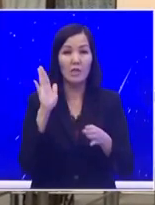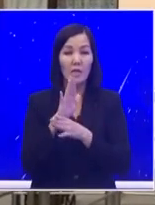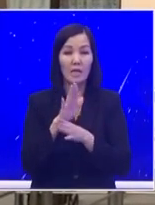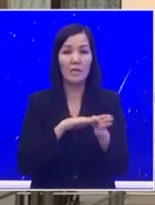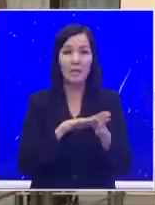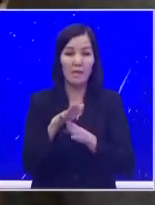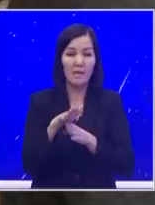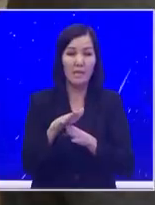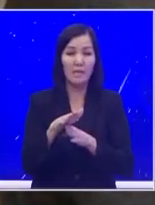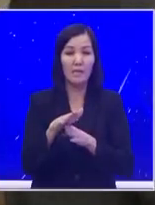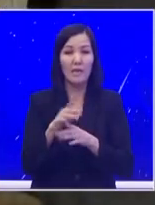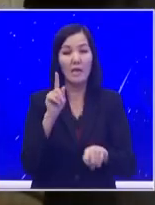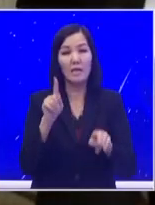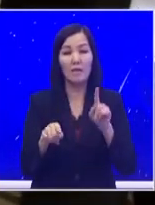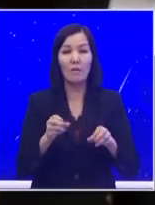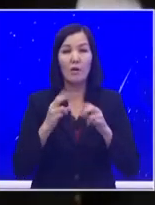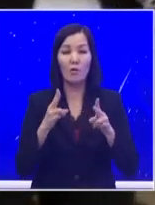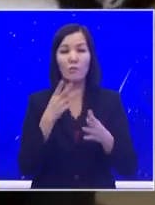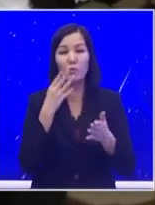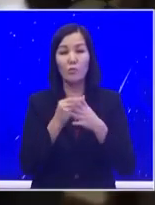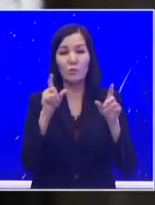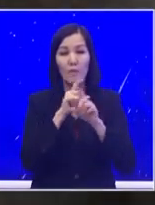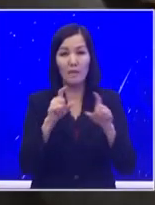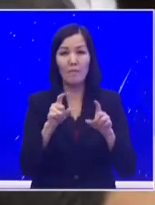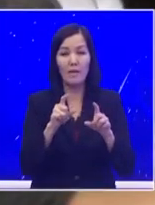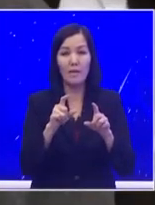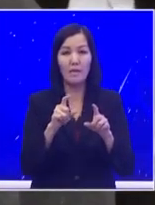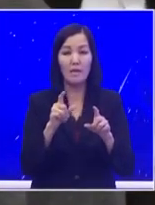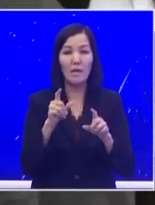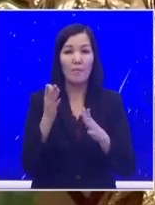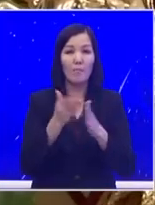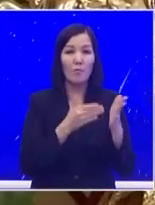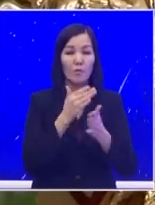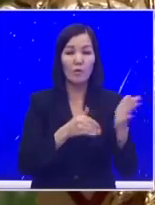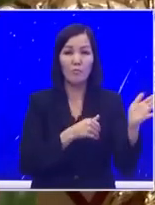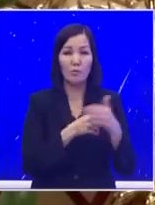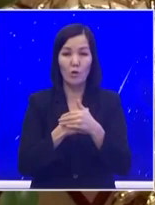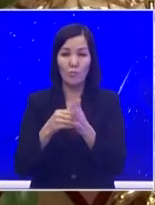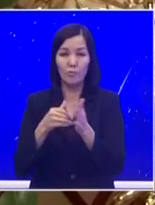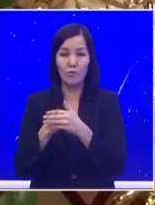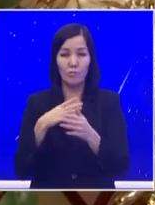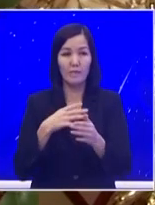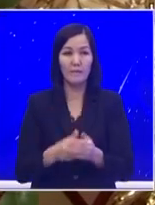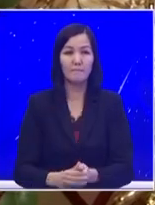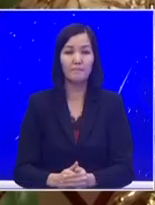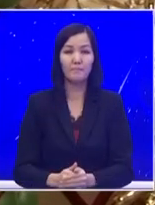күшіне енді. Ал кейбірі қауіпсіздік үшін өз мекемелерін мүлдем жауып тастады. Продезинфицировать. Полностью весь